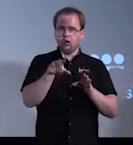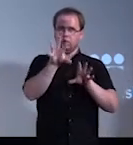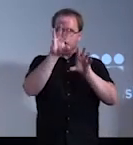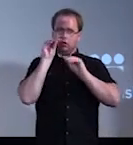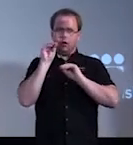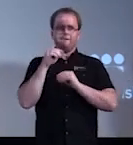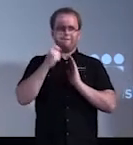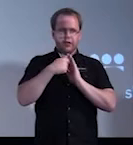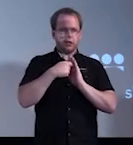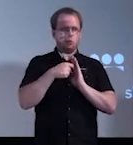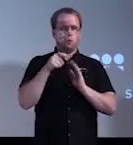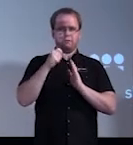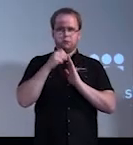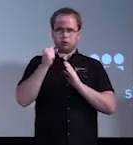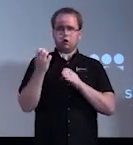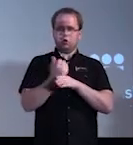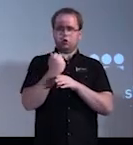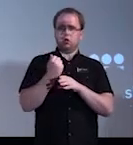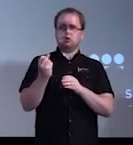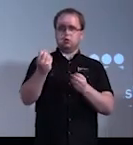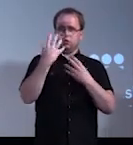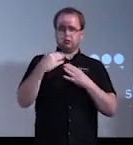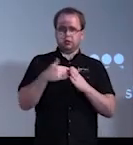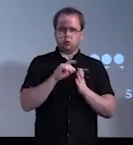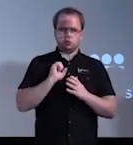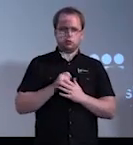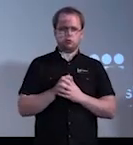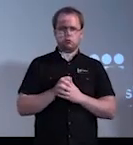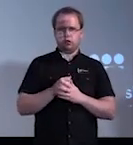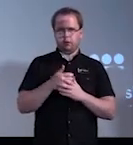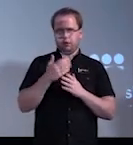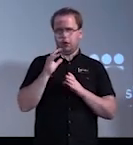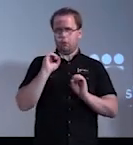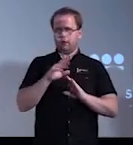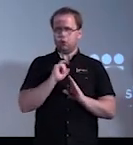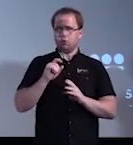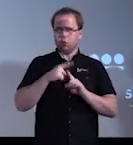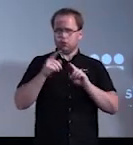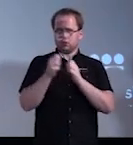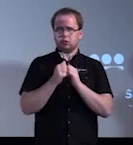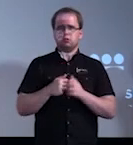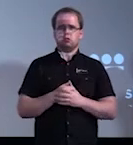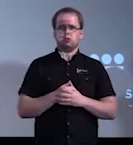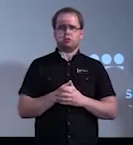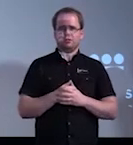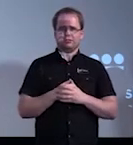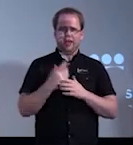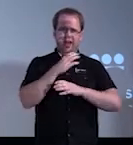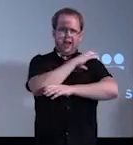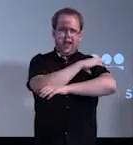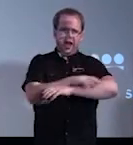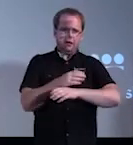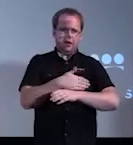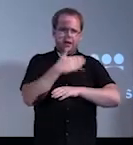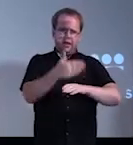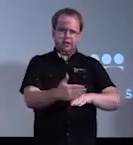oss. Så det ser jag verkligen fram emot, att det kommer utvecklas på olika sätt. Men armslånga avståndet, det